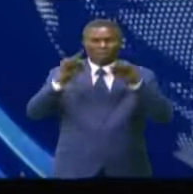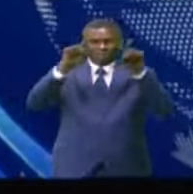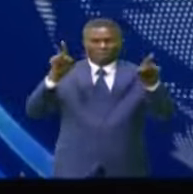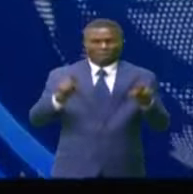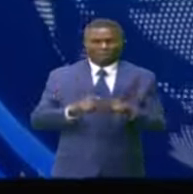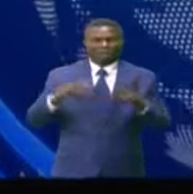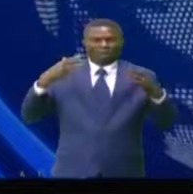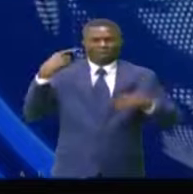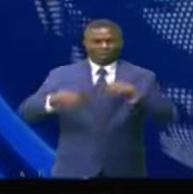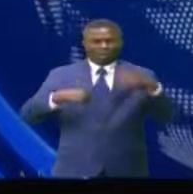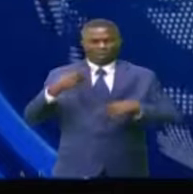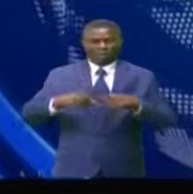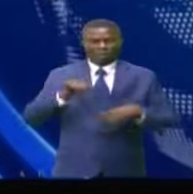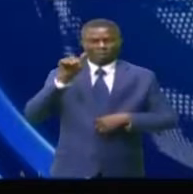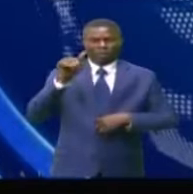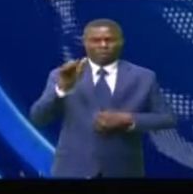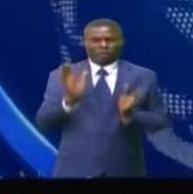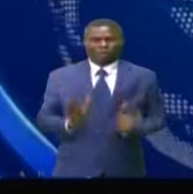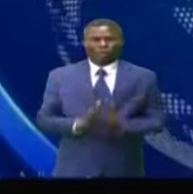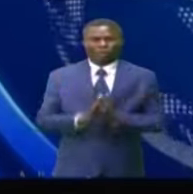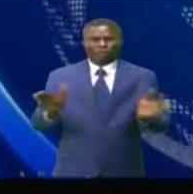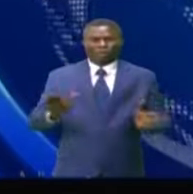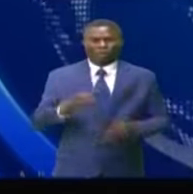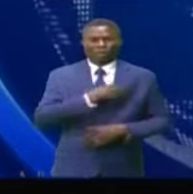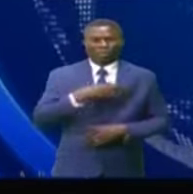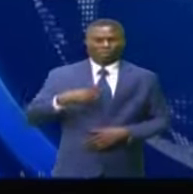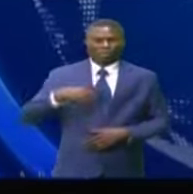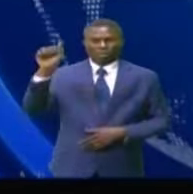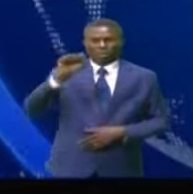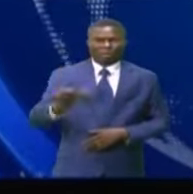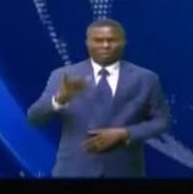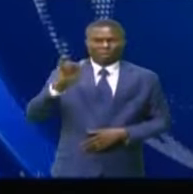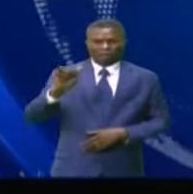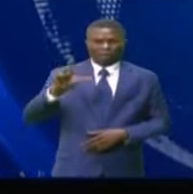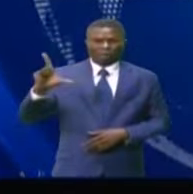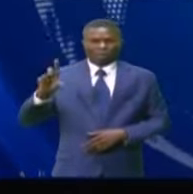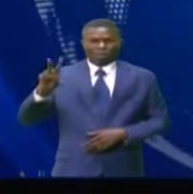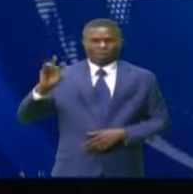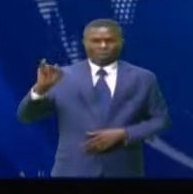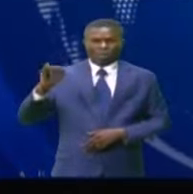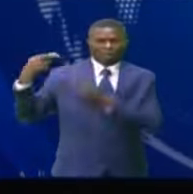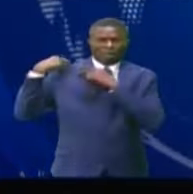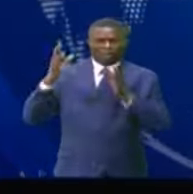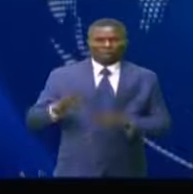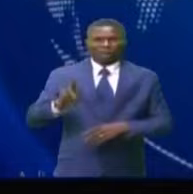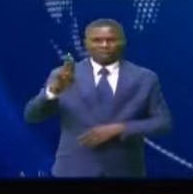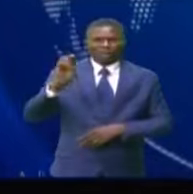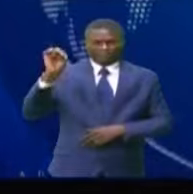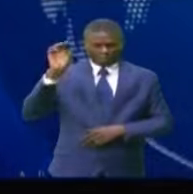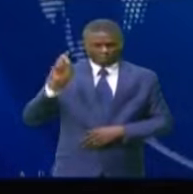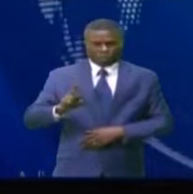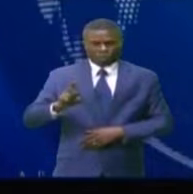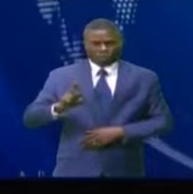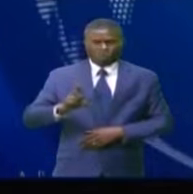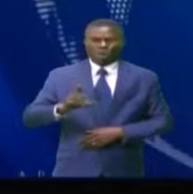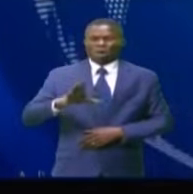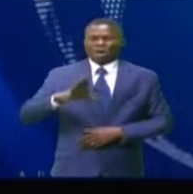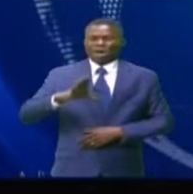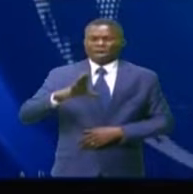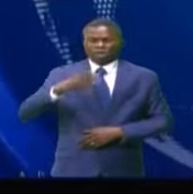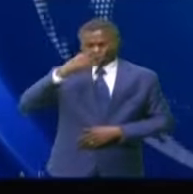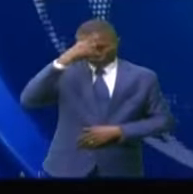suspicions. Pour le directeur général Sylvie Elengue, la responsabilité publique de la chaîne nationale ne doit souffrir